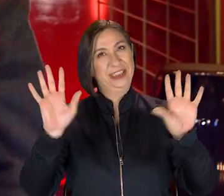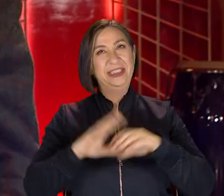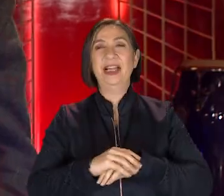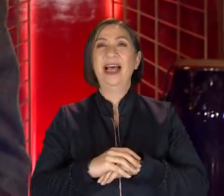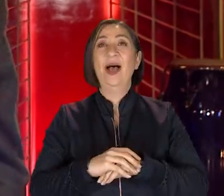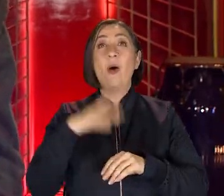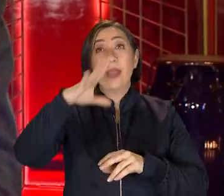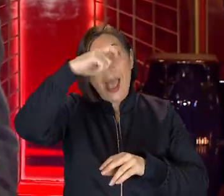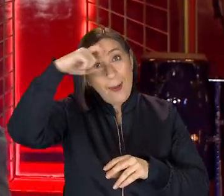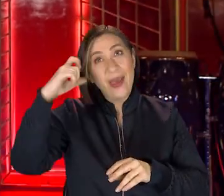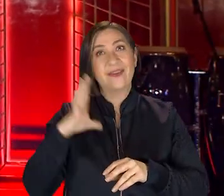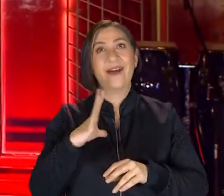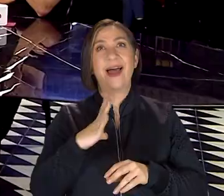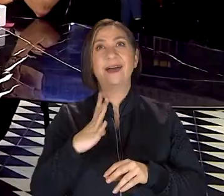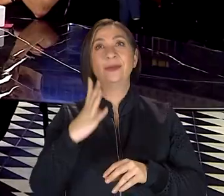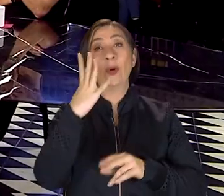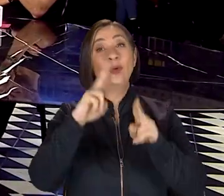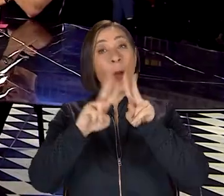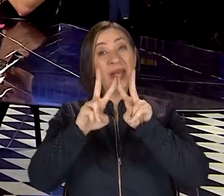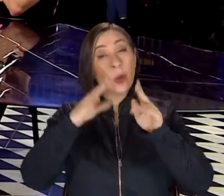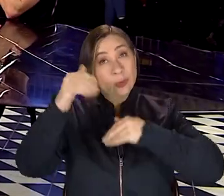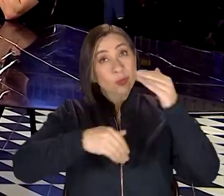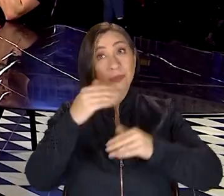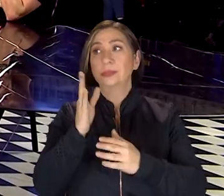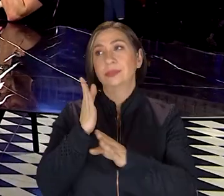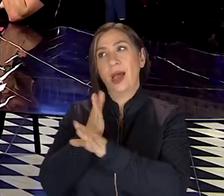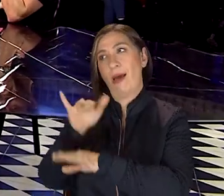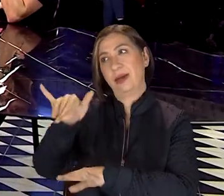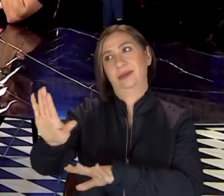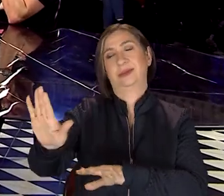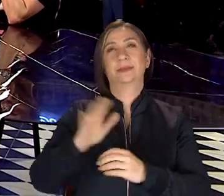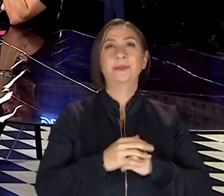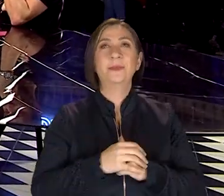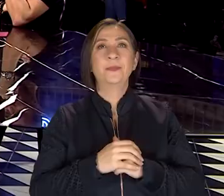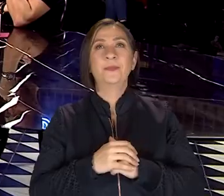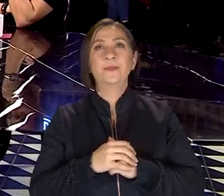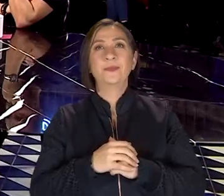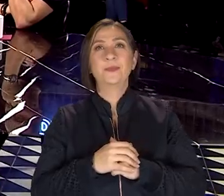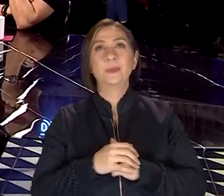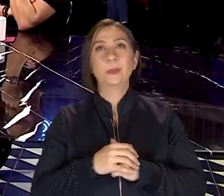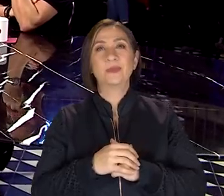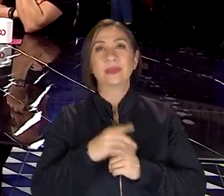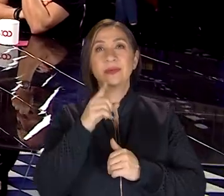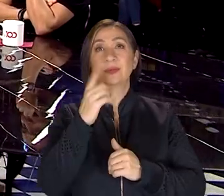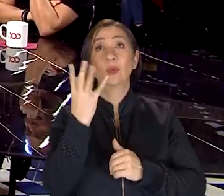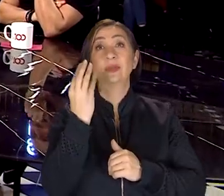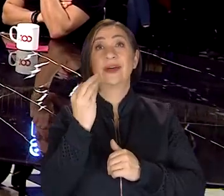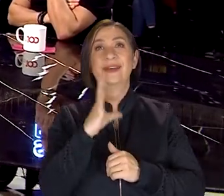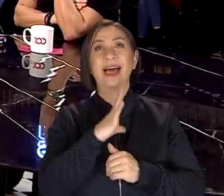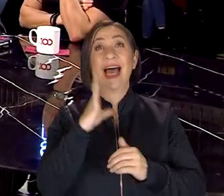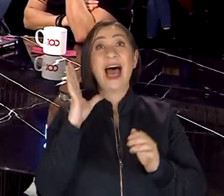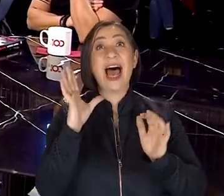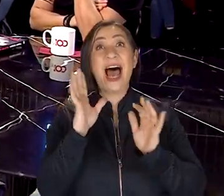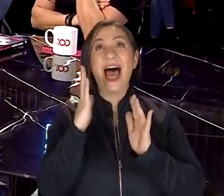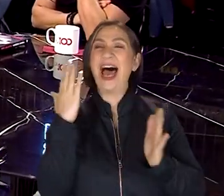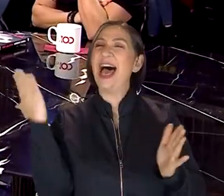Mükemmel. Abi emek var orada ya. Yapma. 4 kilometre yüzmüşüm ya. Kesinlikle. Peki. Dur bakayım. Şurada çok güzeller var. Allah neler